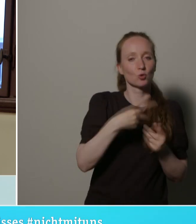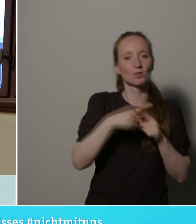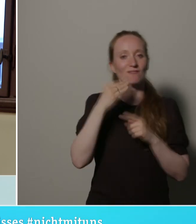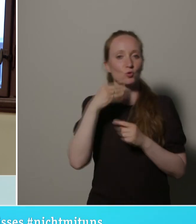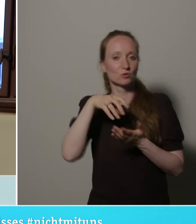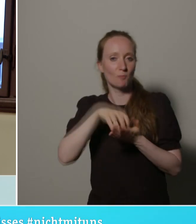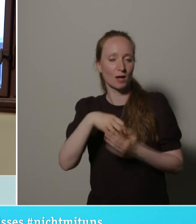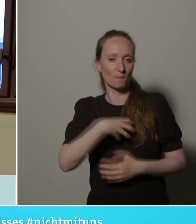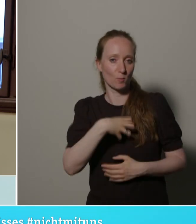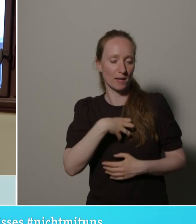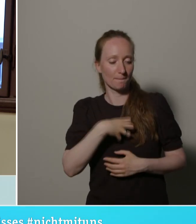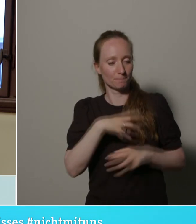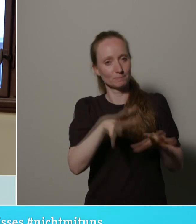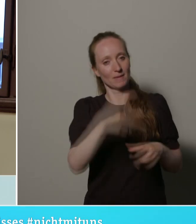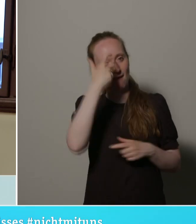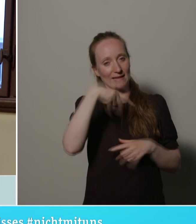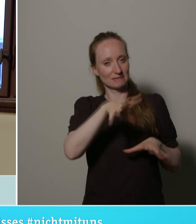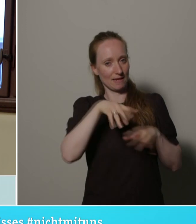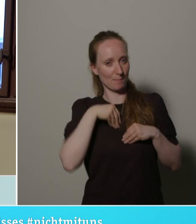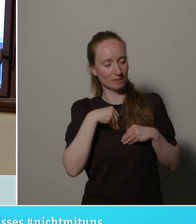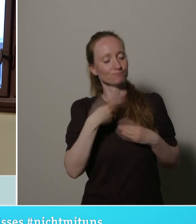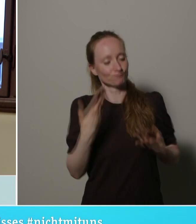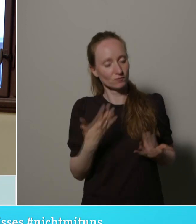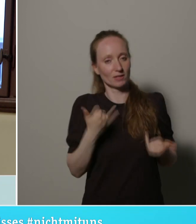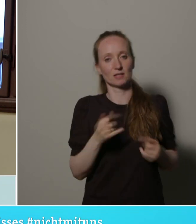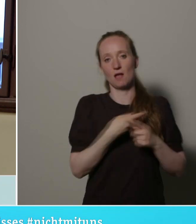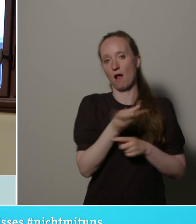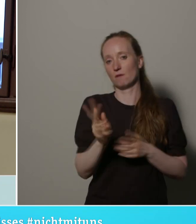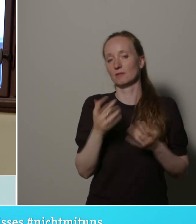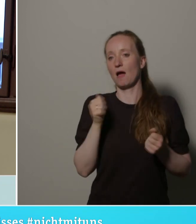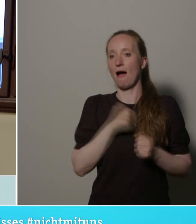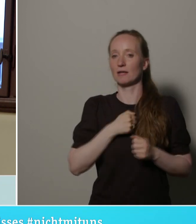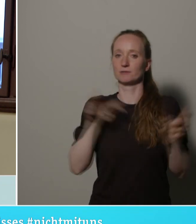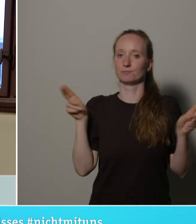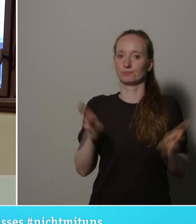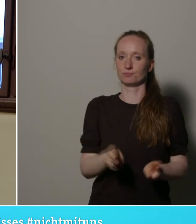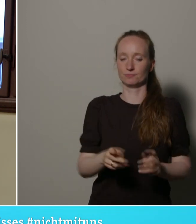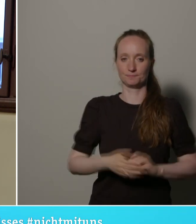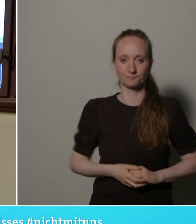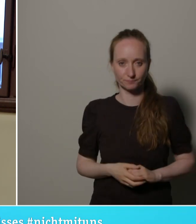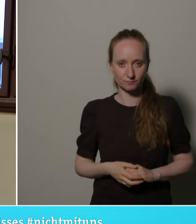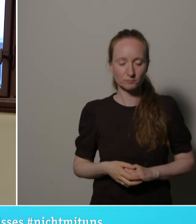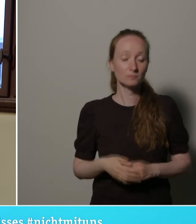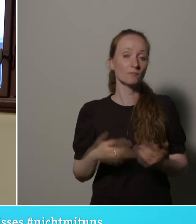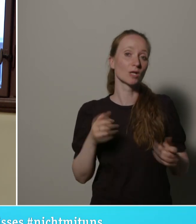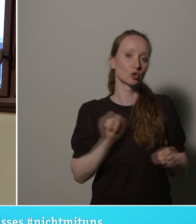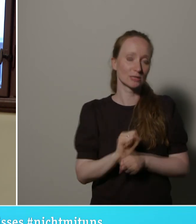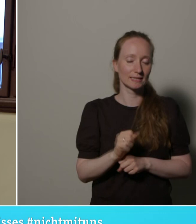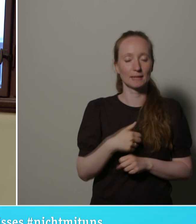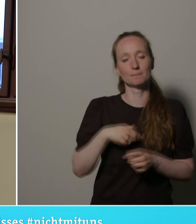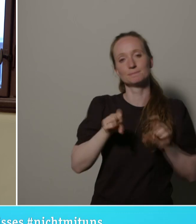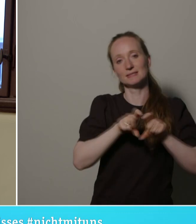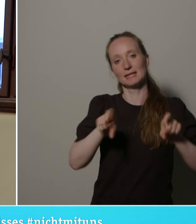Angst rausgenommen hat. Allerdings haben wir uns tatsächlich den Forderungen zur Mobilität angenommen und haben